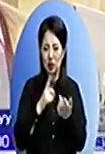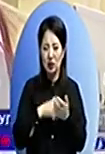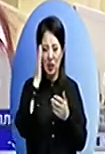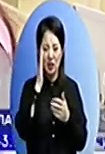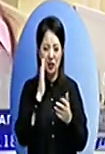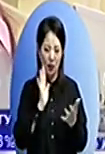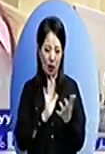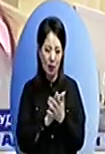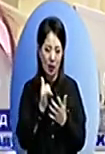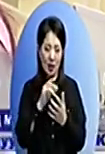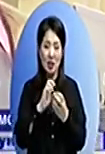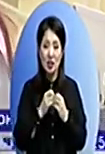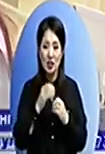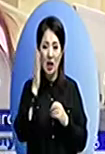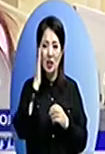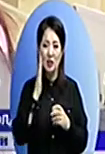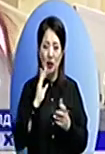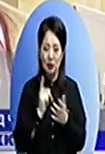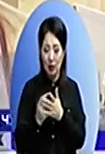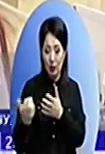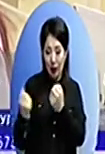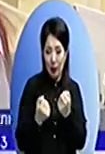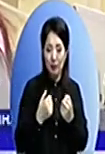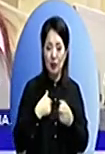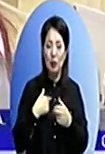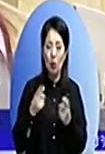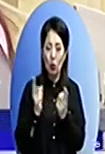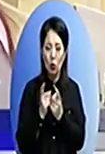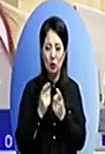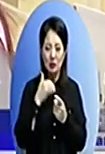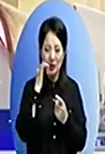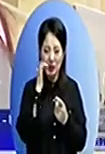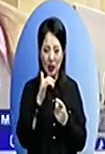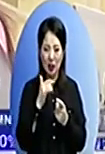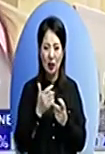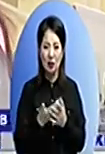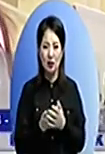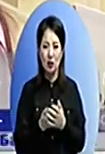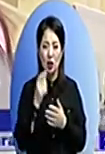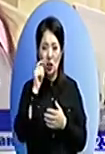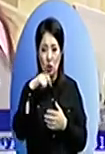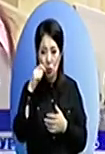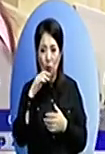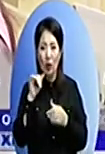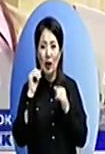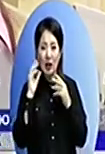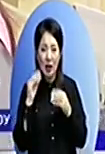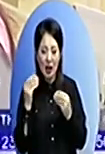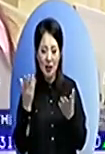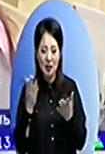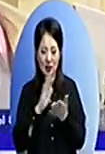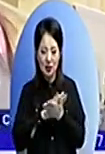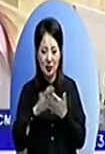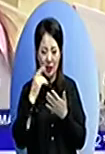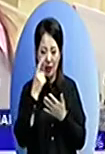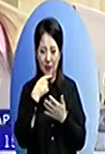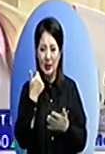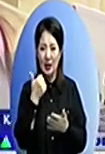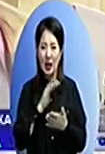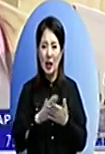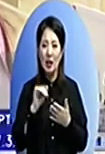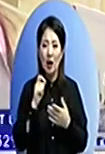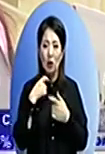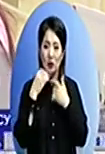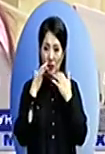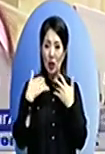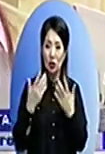байгаа. Эцэг эхийгээ заавал агуулж ирж надтай уулзуулж би зайлбар зөвлөж шүд угаалт яаж ариун цэр яаж амны үндэгээ цэр ариун байлгах